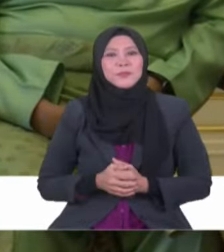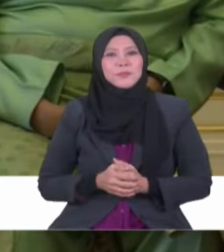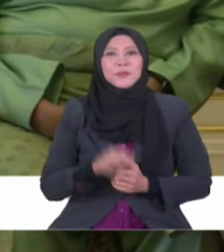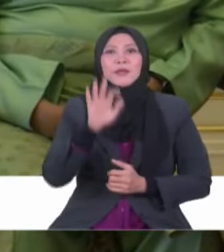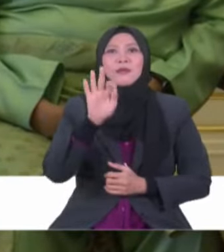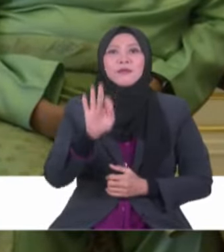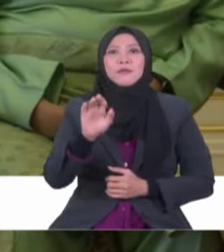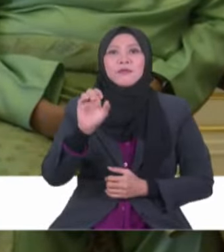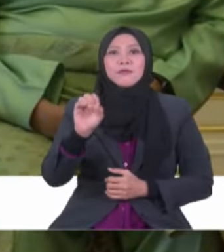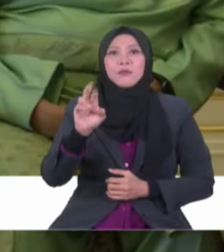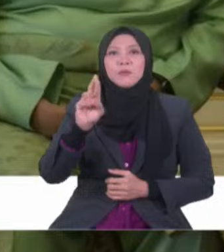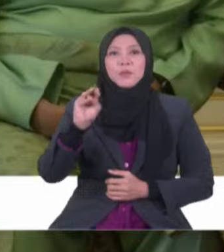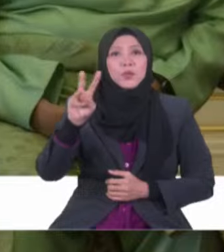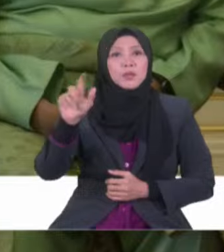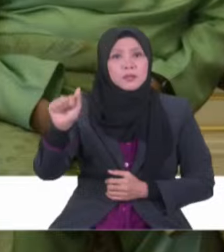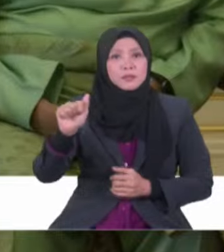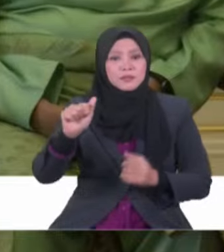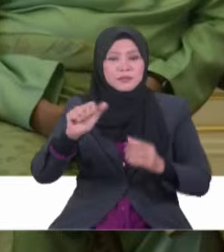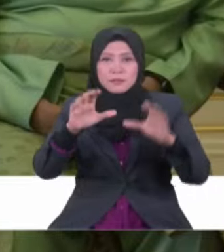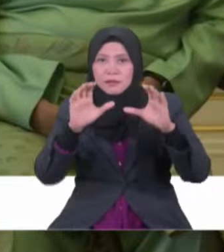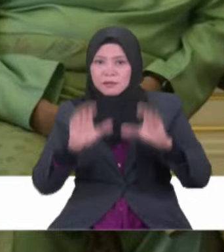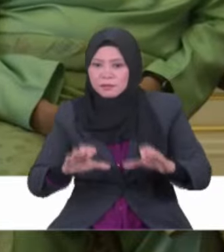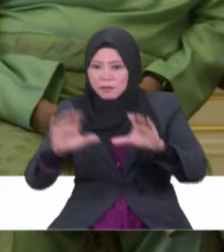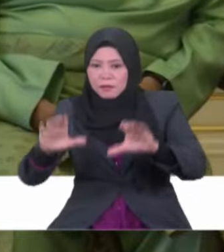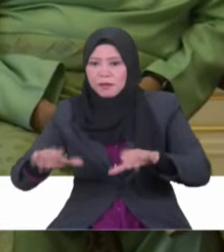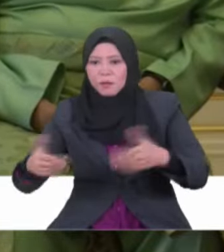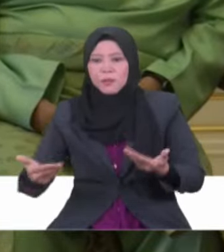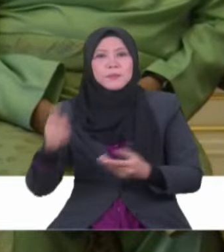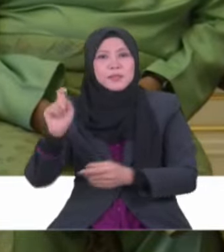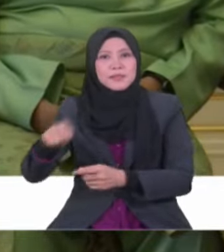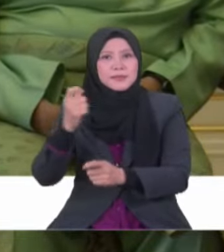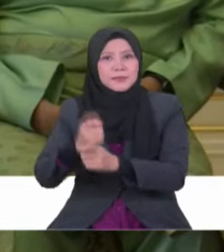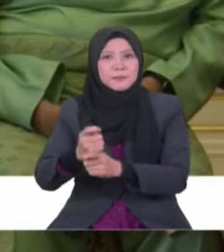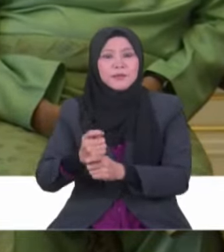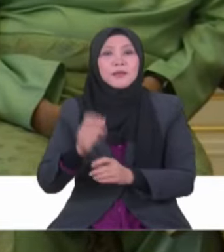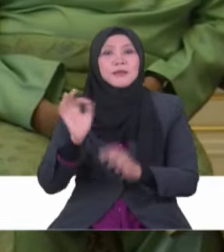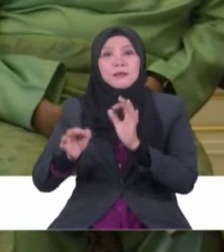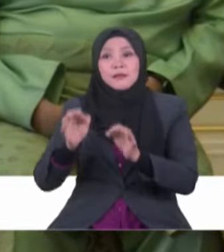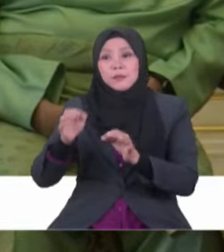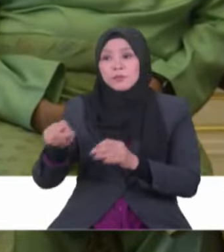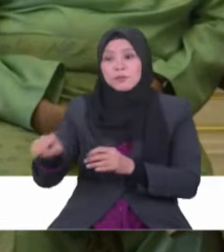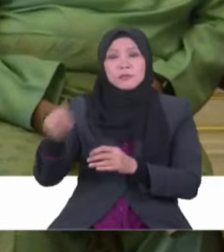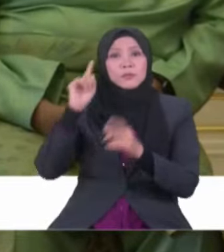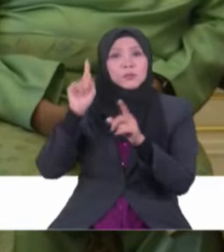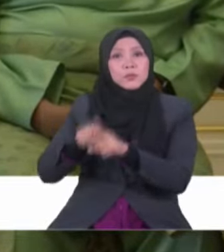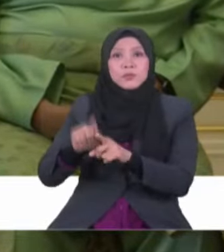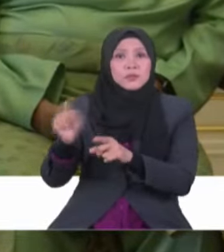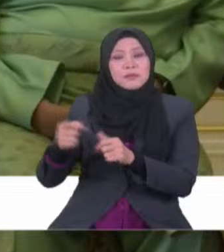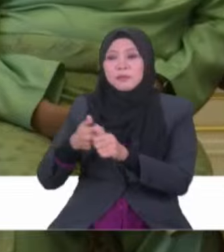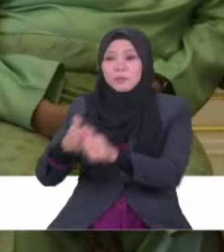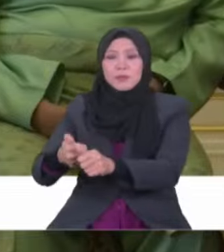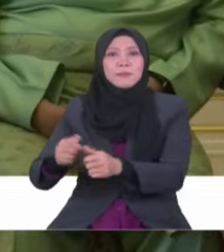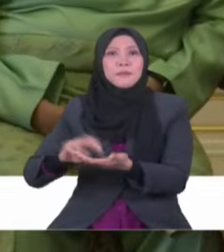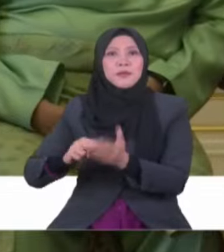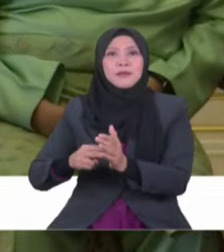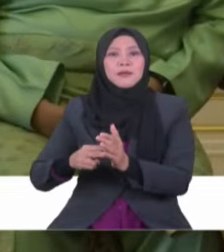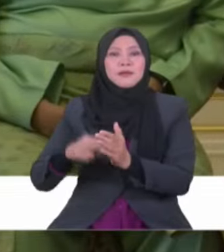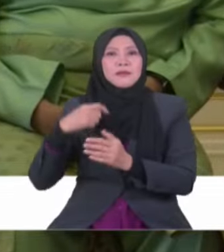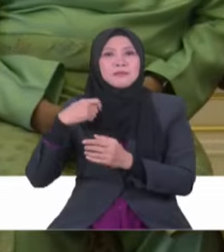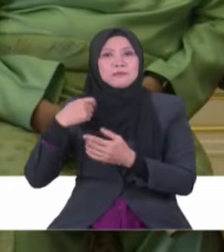formula itu harus ditetapkan. Apa bahaya dia? Kalau Sarawak setuju begitu saja, dia akan terikat